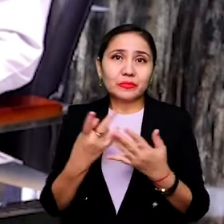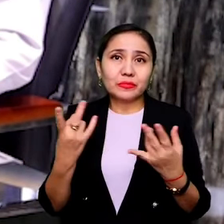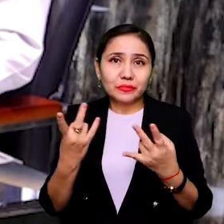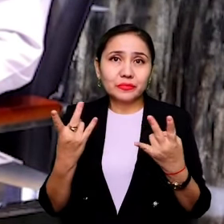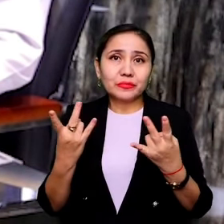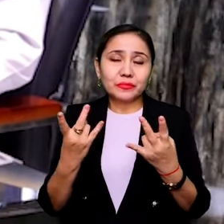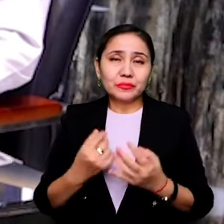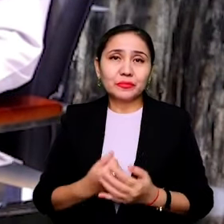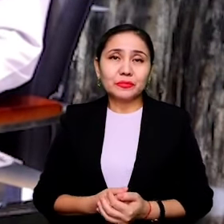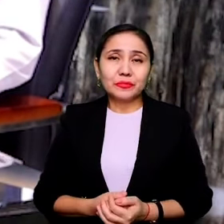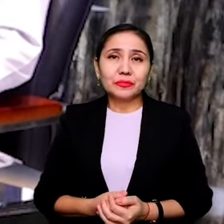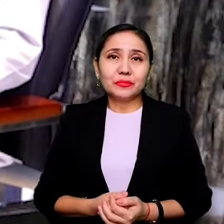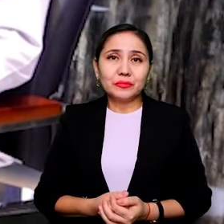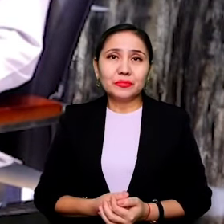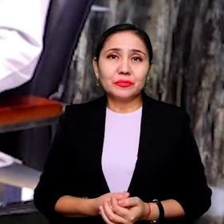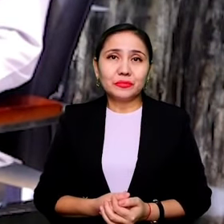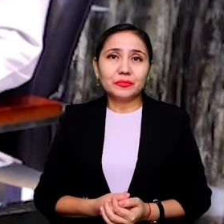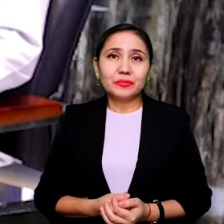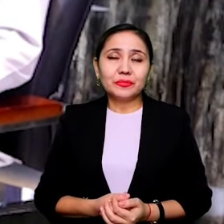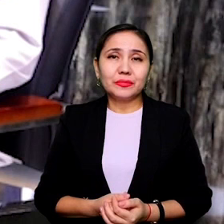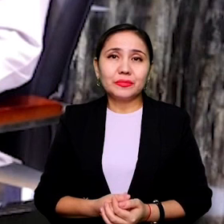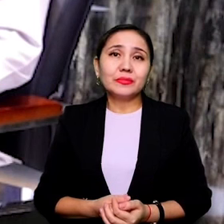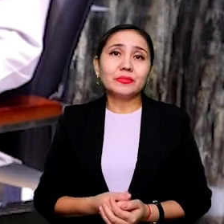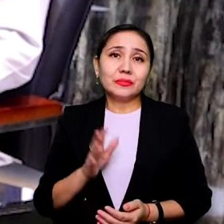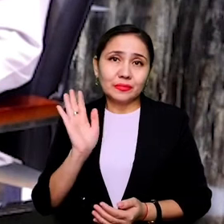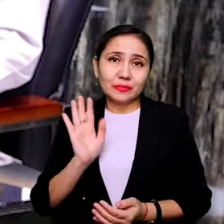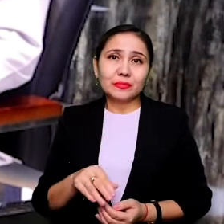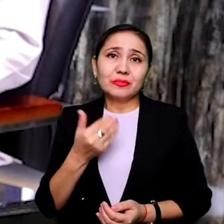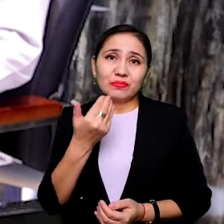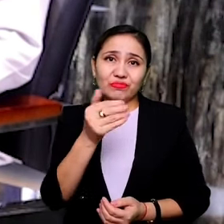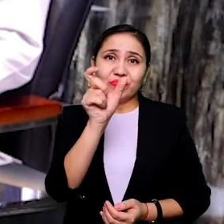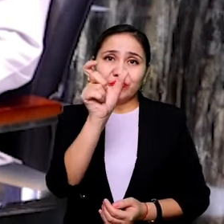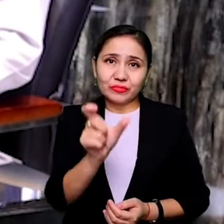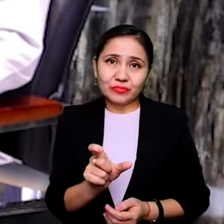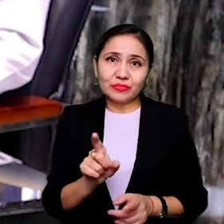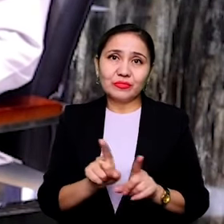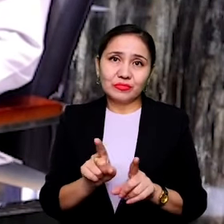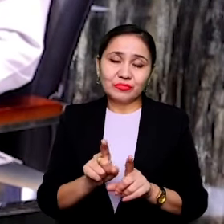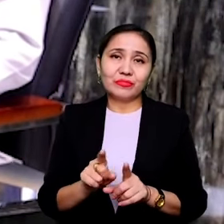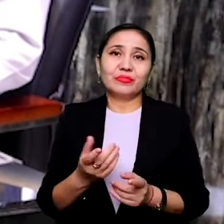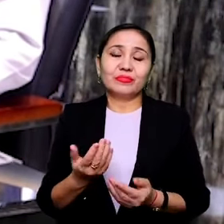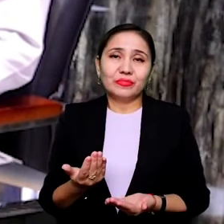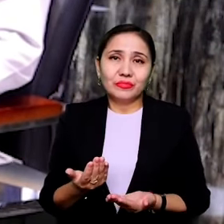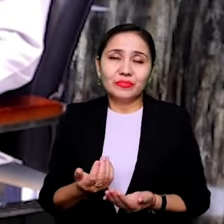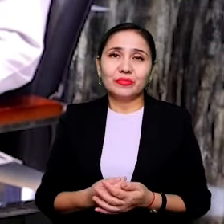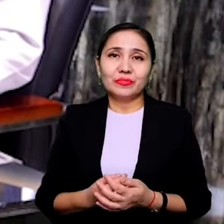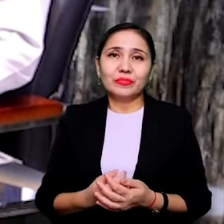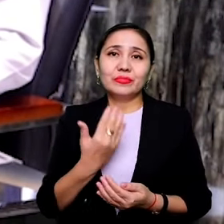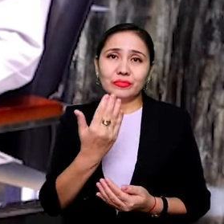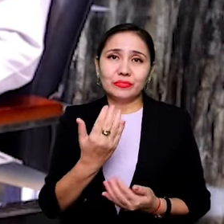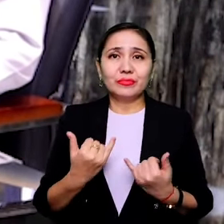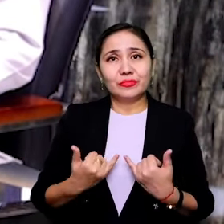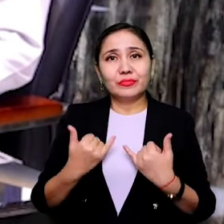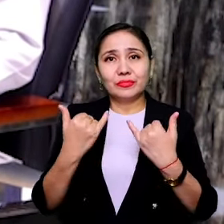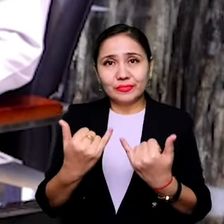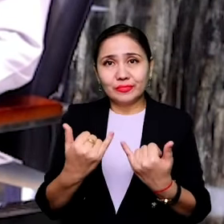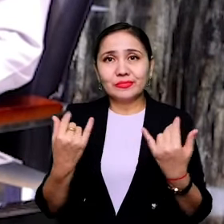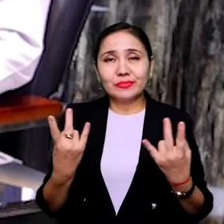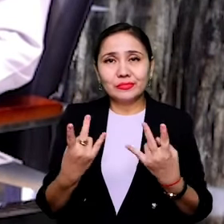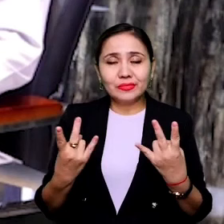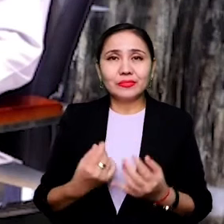kerak. Xo'p, mayli, endi siz ham odamsiz. Sizni ham hurmat qilishimiz